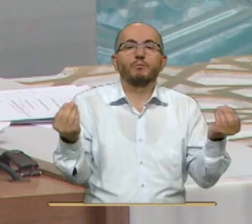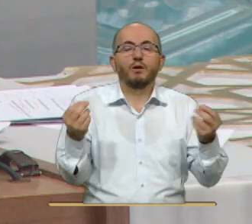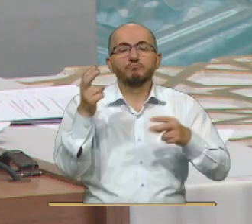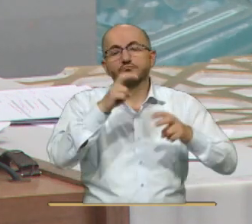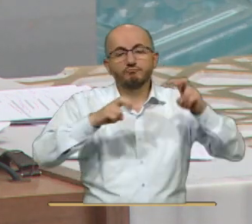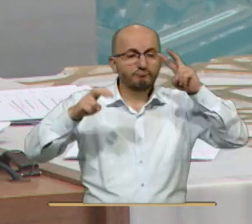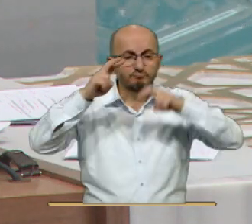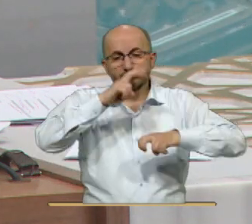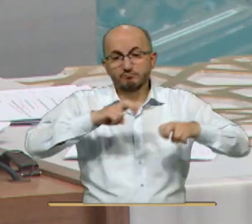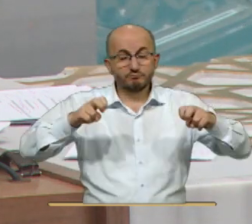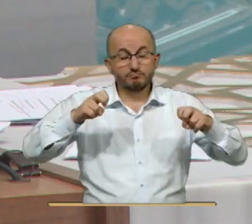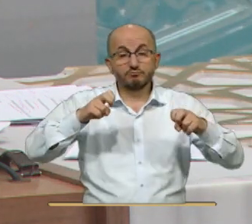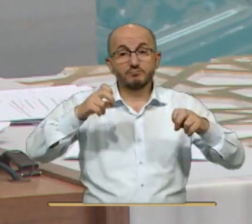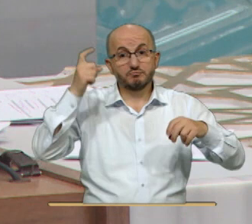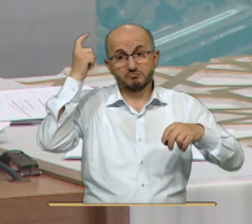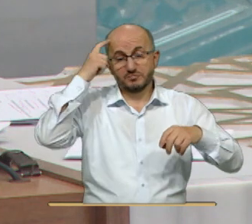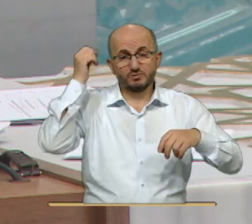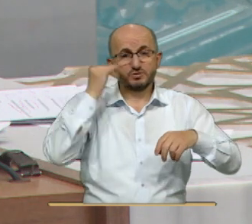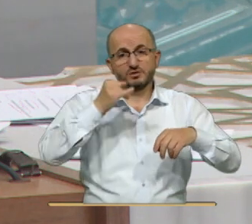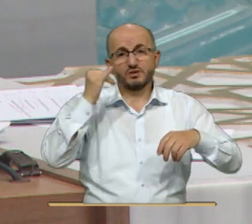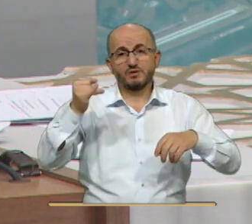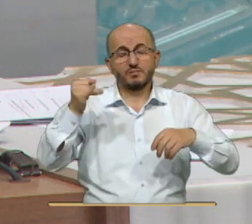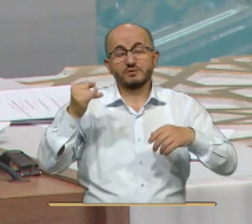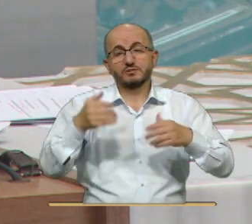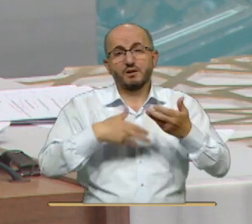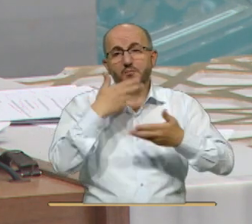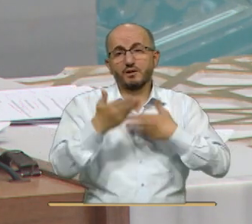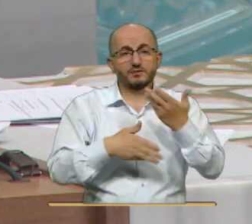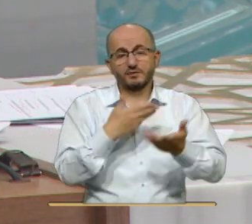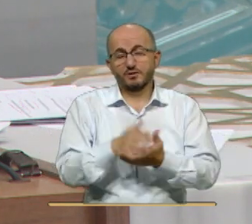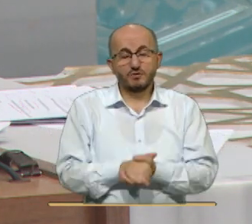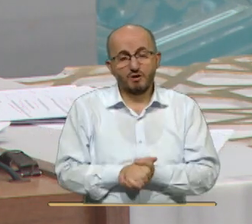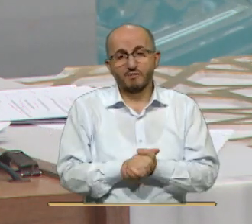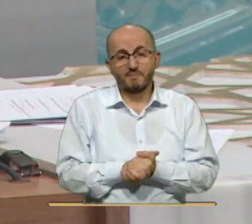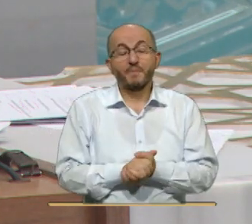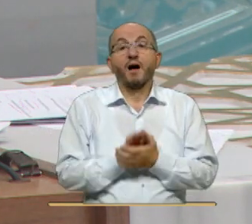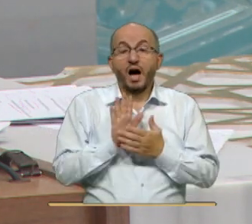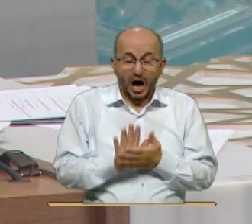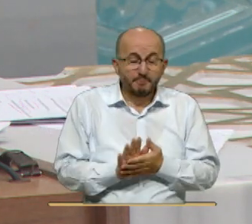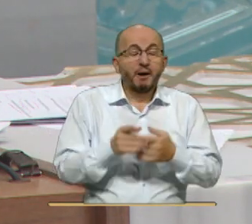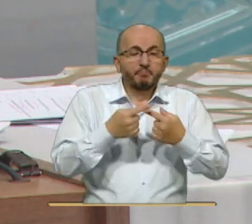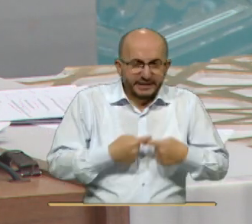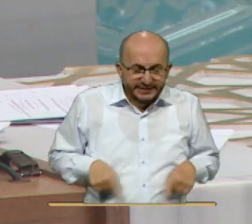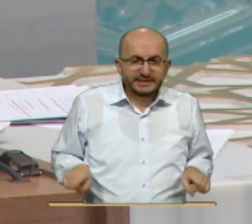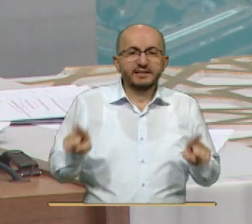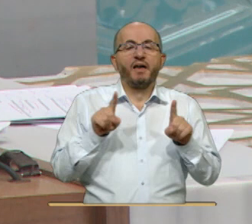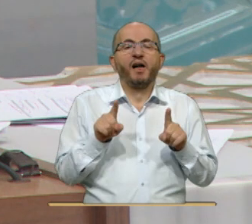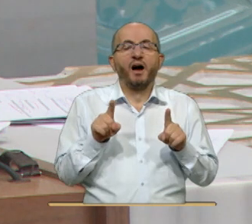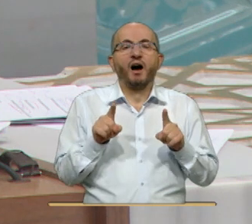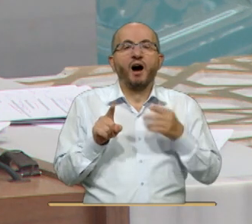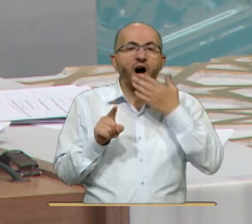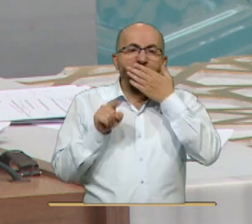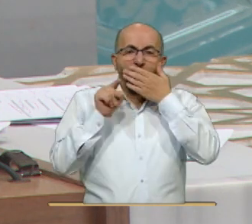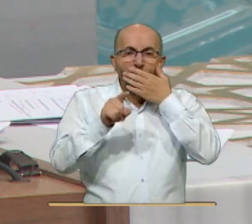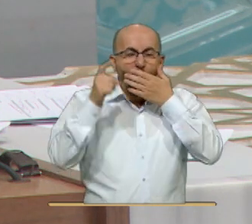Araştırmacılar onu da söylüyorlar. Bir bilgi kirlenmesinden bahsediliyor. Ama biz